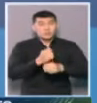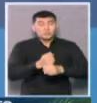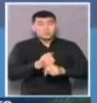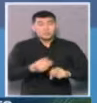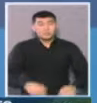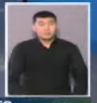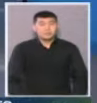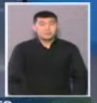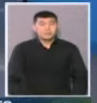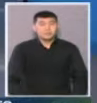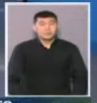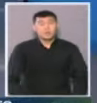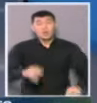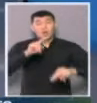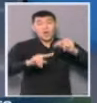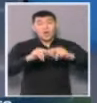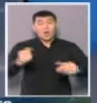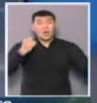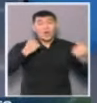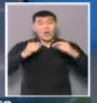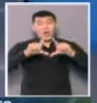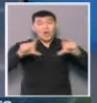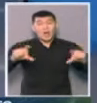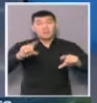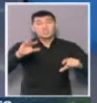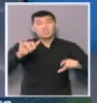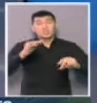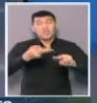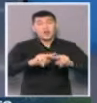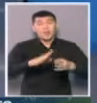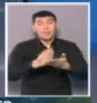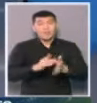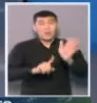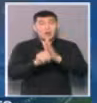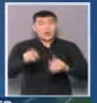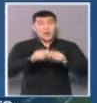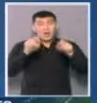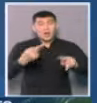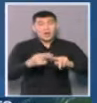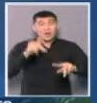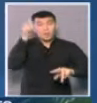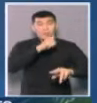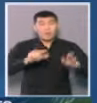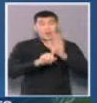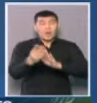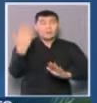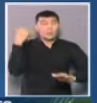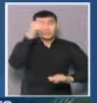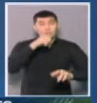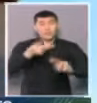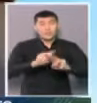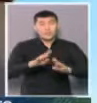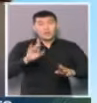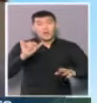площадок. Строящийся спортивный комплекс в селе Жанбай планируется ввести в эксплуатацию в текущем году. В прошлом году в районном